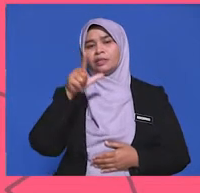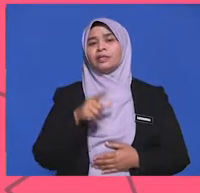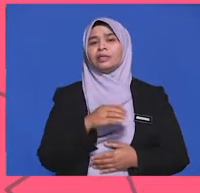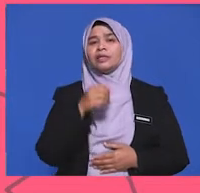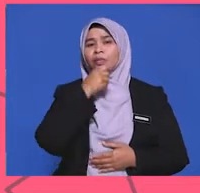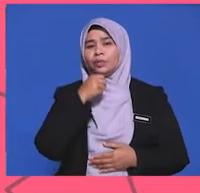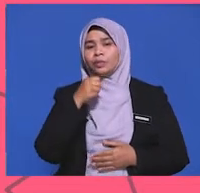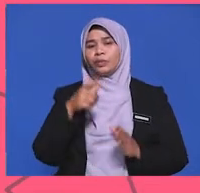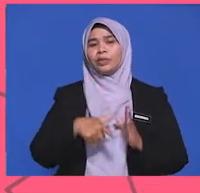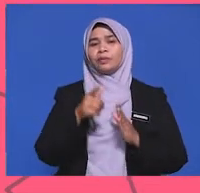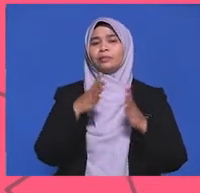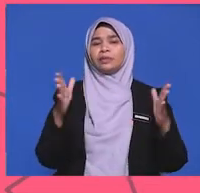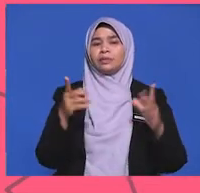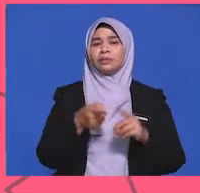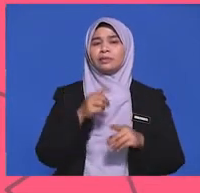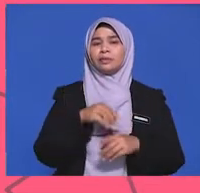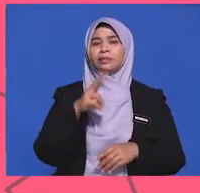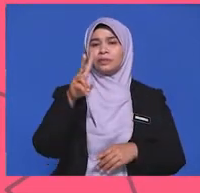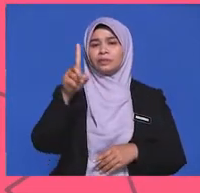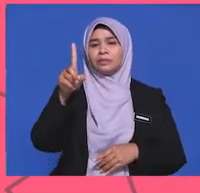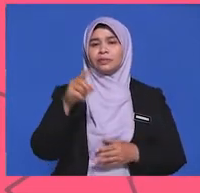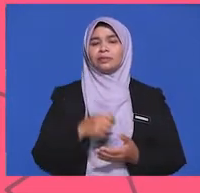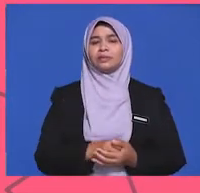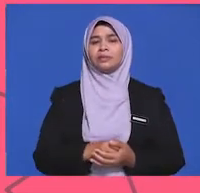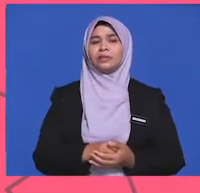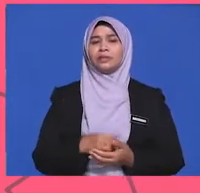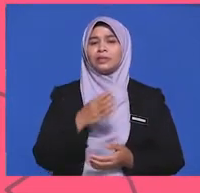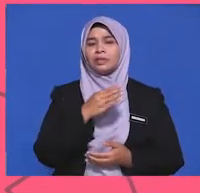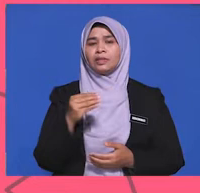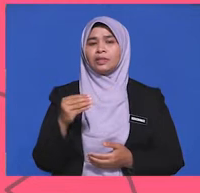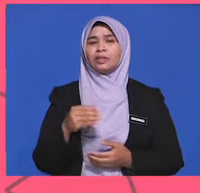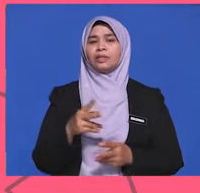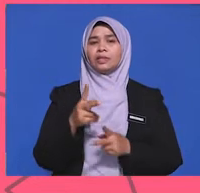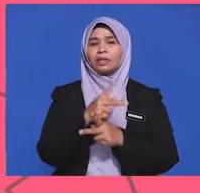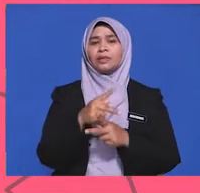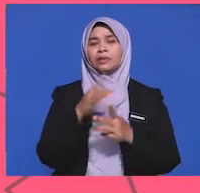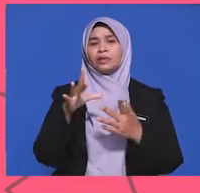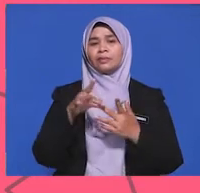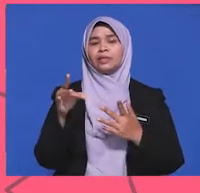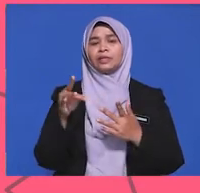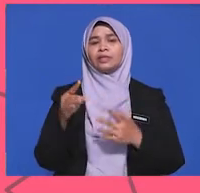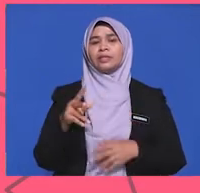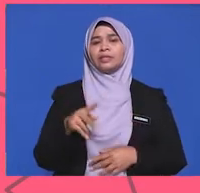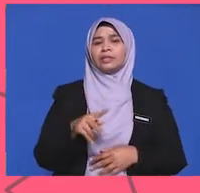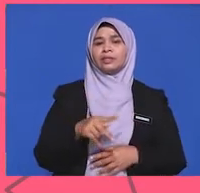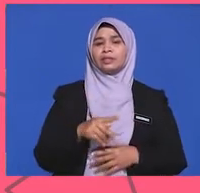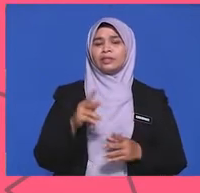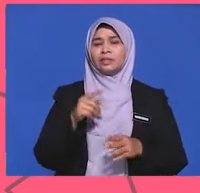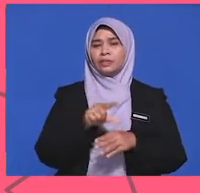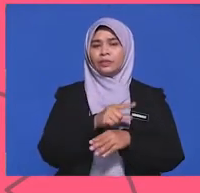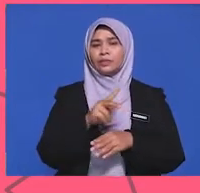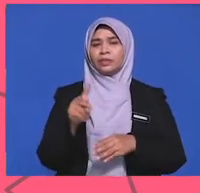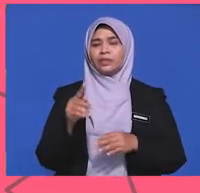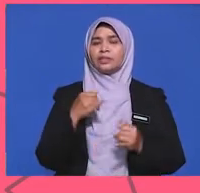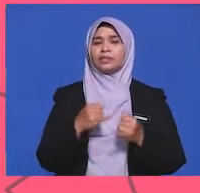umur lebih besar daripada 21. Manakala kawalan pilihan switch case